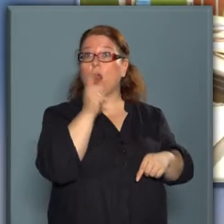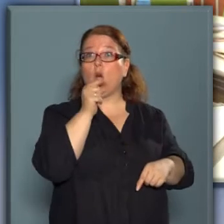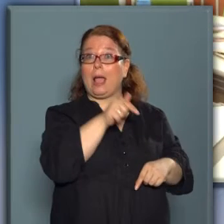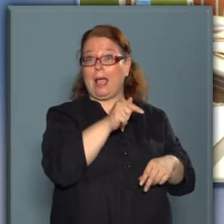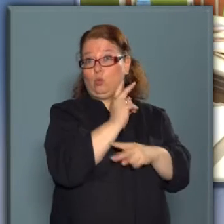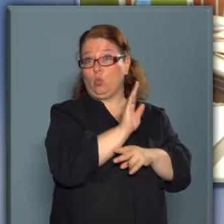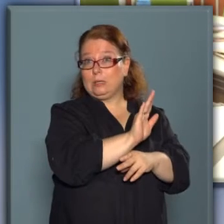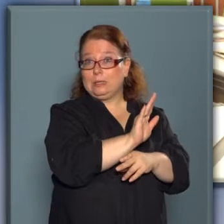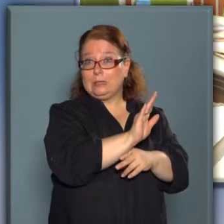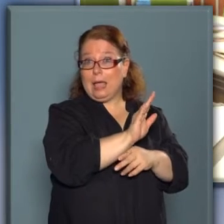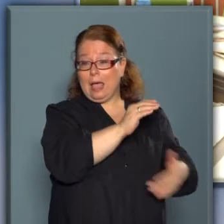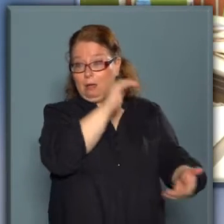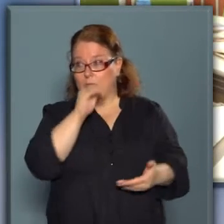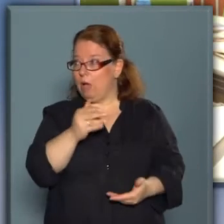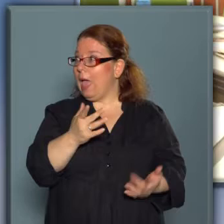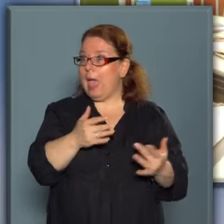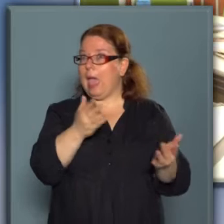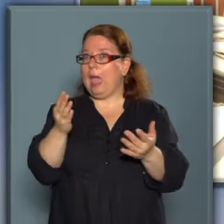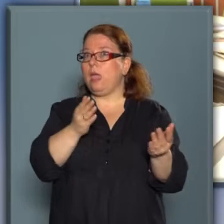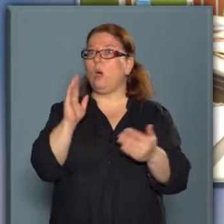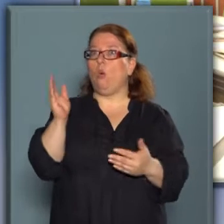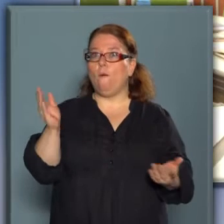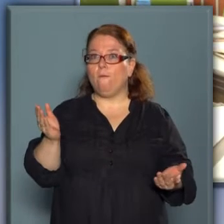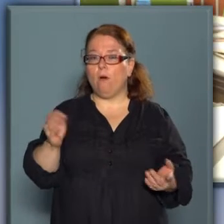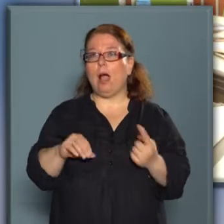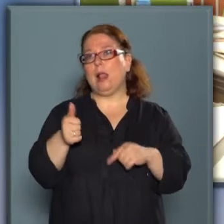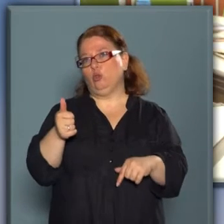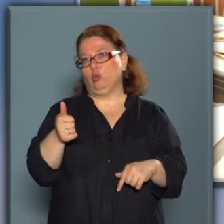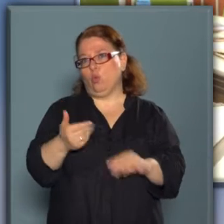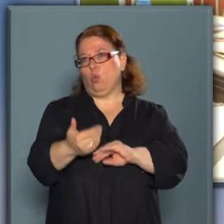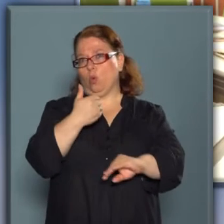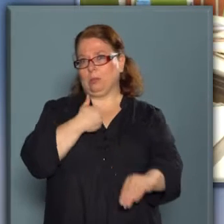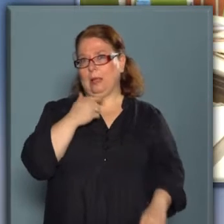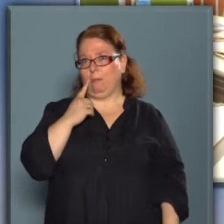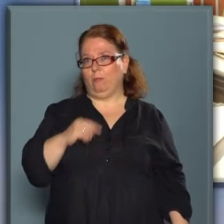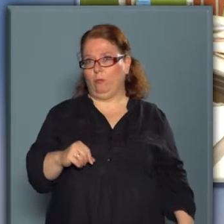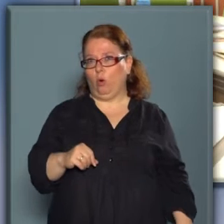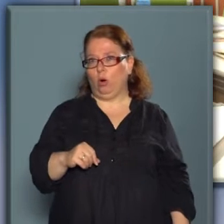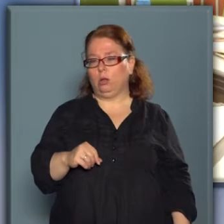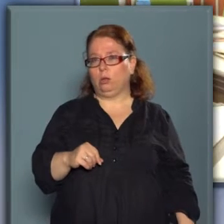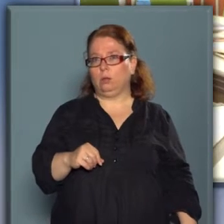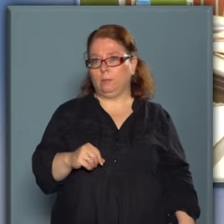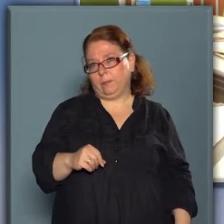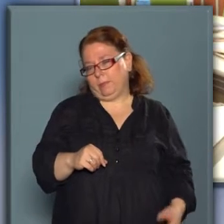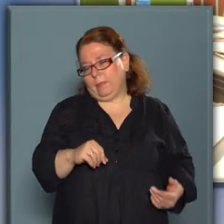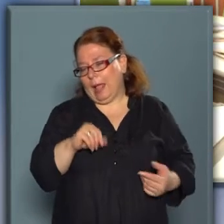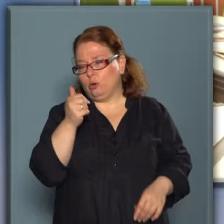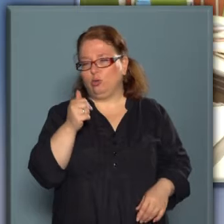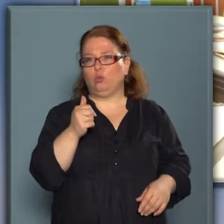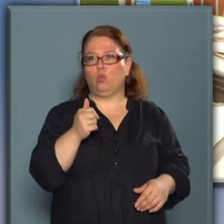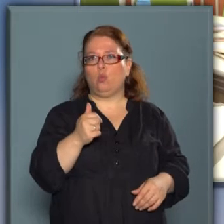lakásán őrzött, annak helyet kellett biztosítani. Hát első körbe akkor elvittük